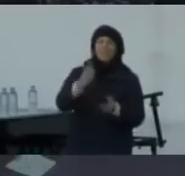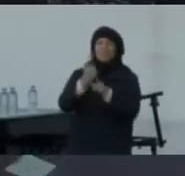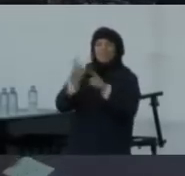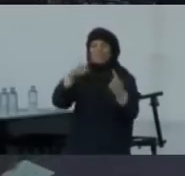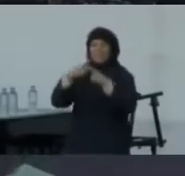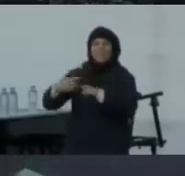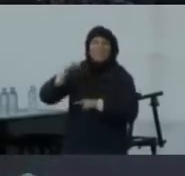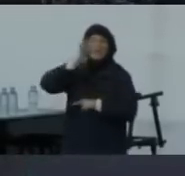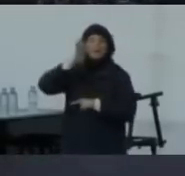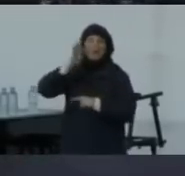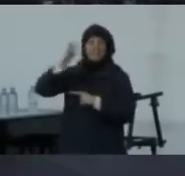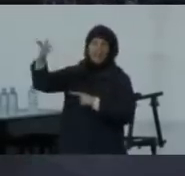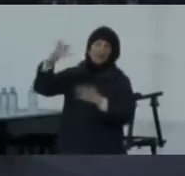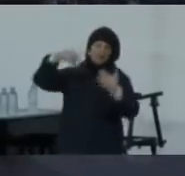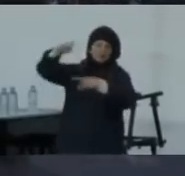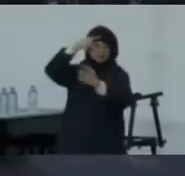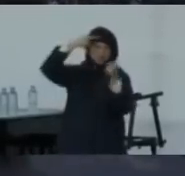deve andare.